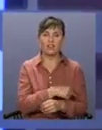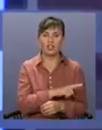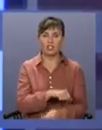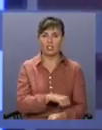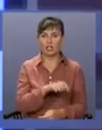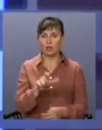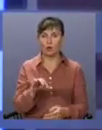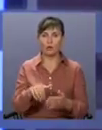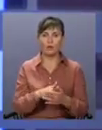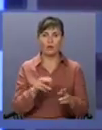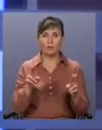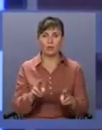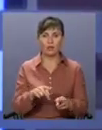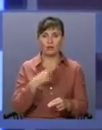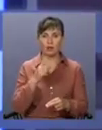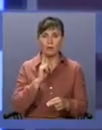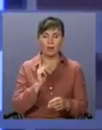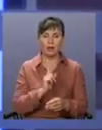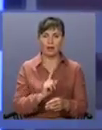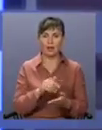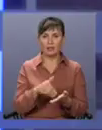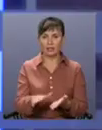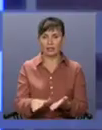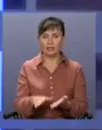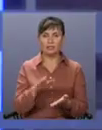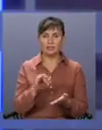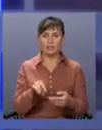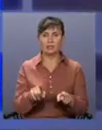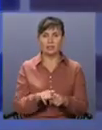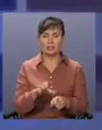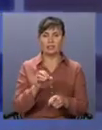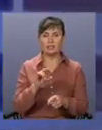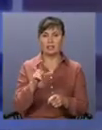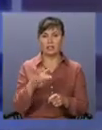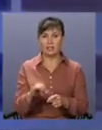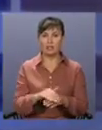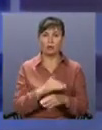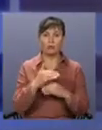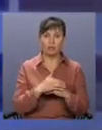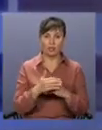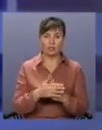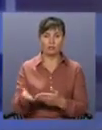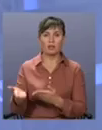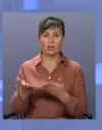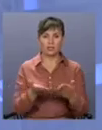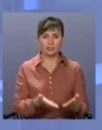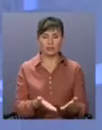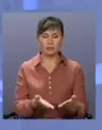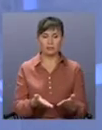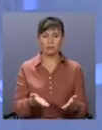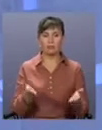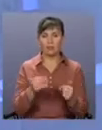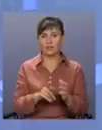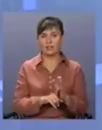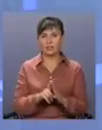о новых правилах говорить пока отказываются. Итак, Сергей Витальевич, добрый вечер, проходите в нашу студию. И давайте